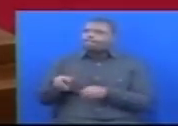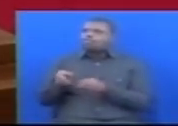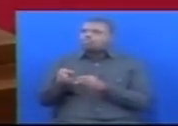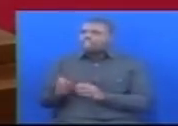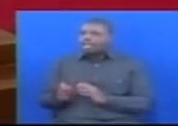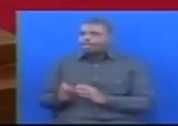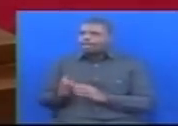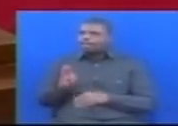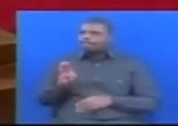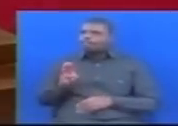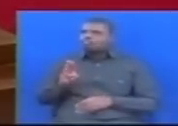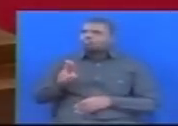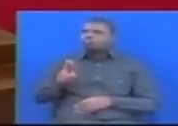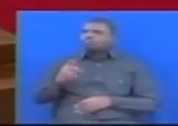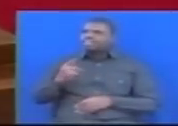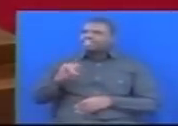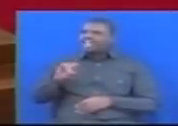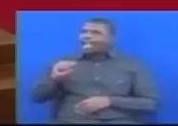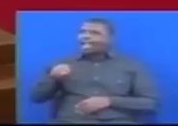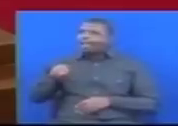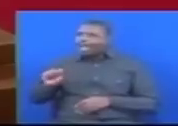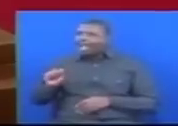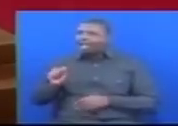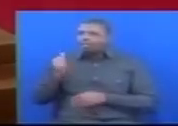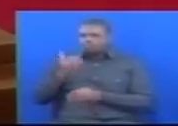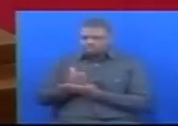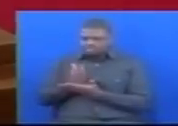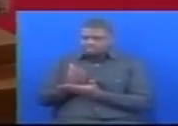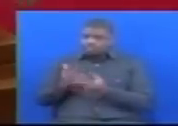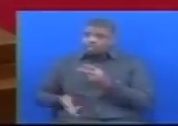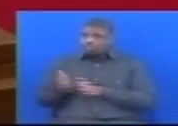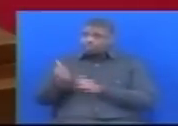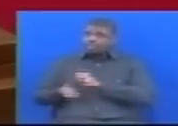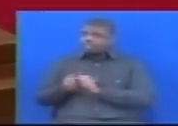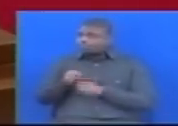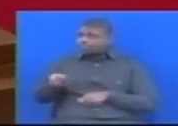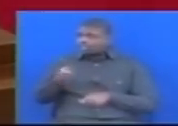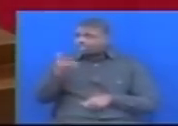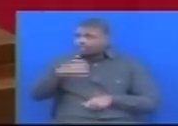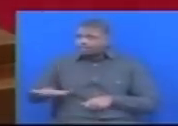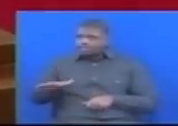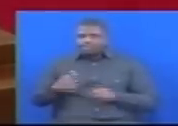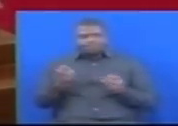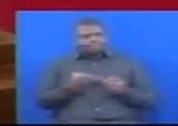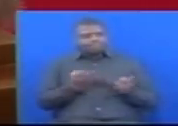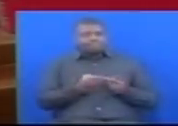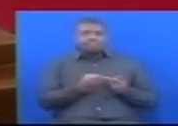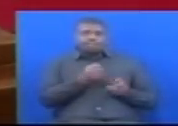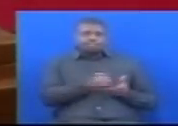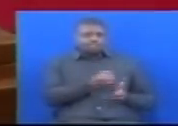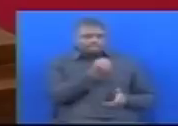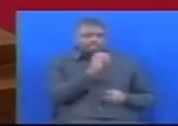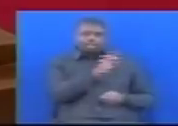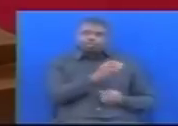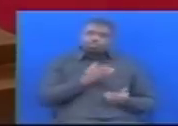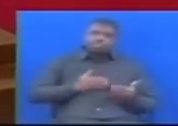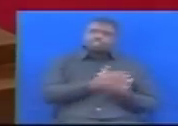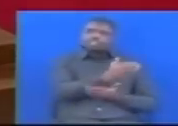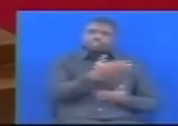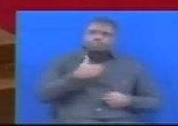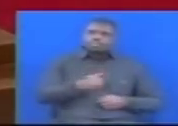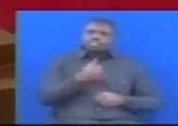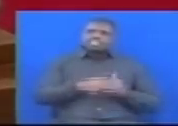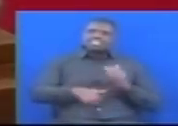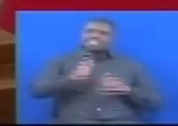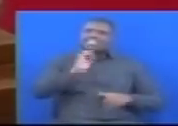katika kuhakikisha tunatatua tatizo hili la maji. Kazi hizi tutazifanya kwa haraka. Lakini pia bajeti yako mheshimiwa speaker umetudhinishia wizara yetu ya maji